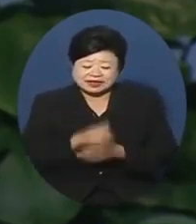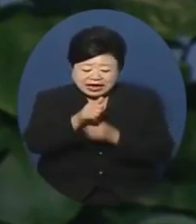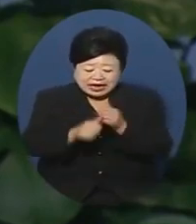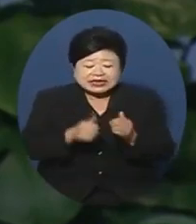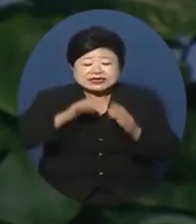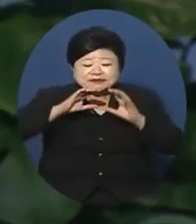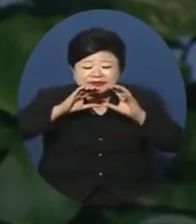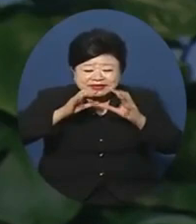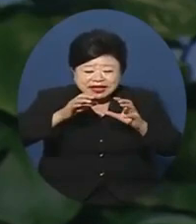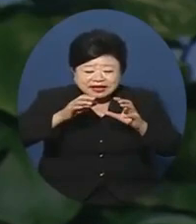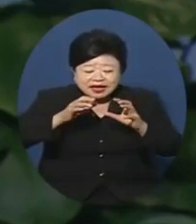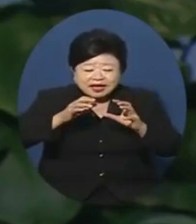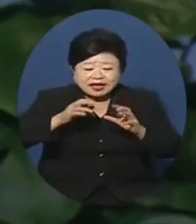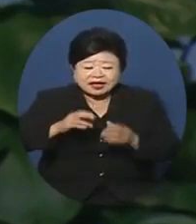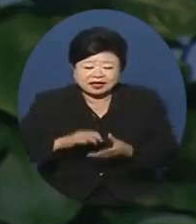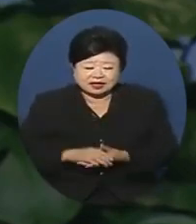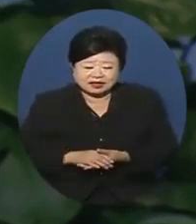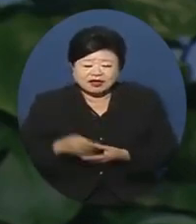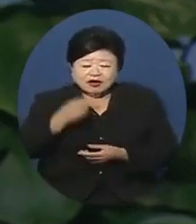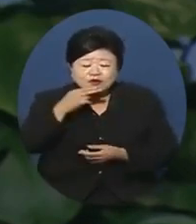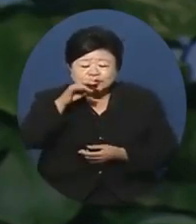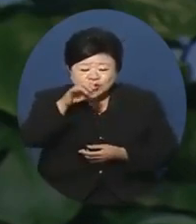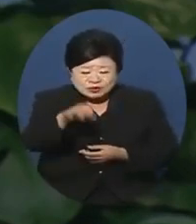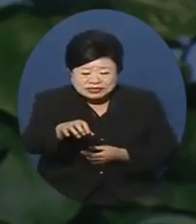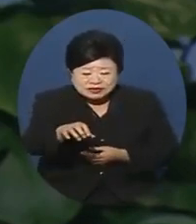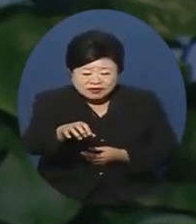하늘나라 없는 곳에서